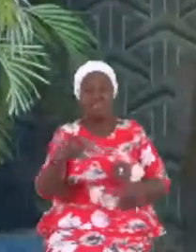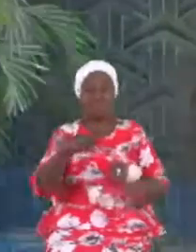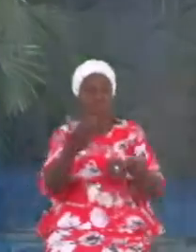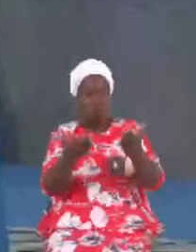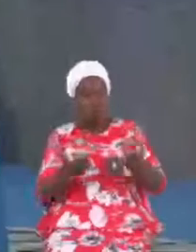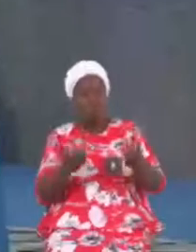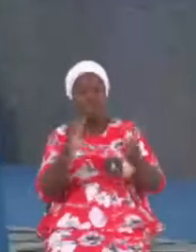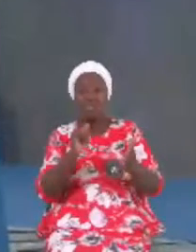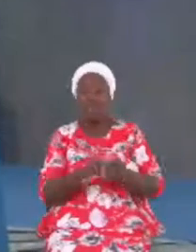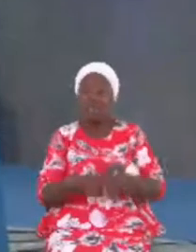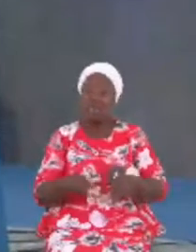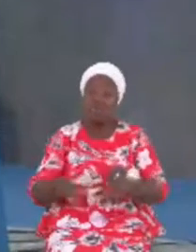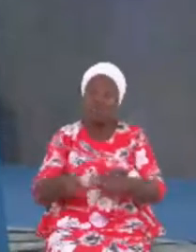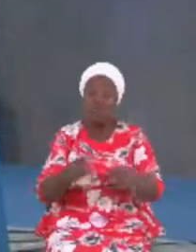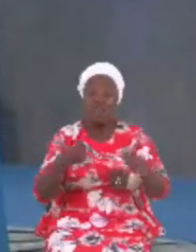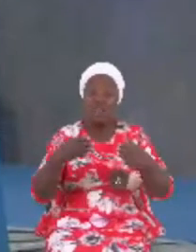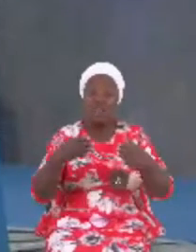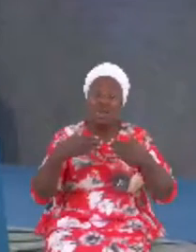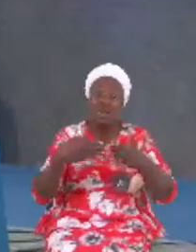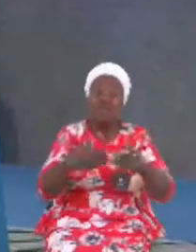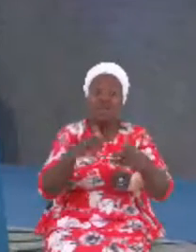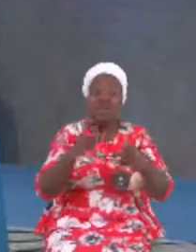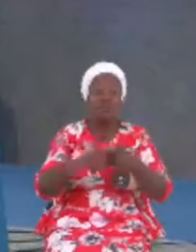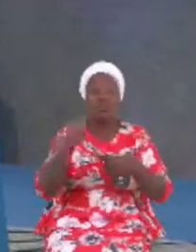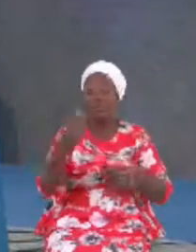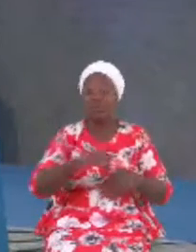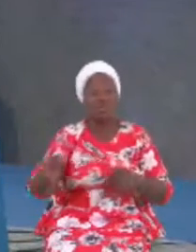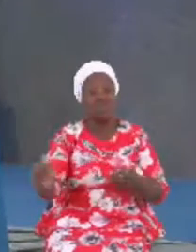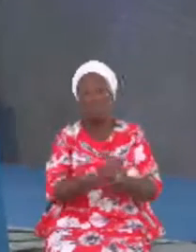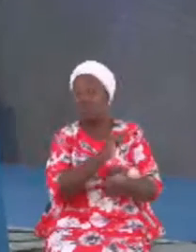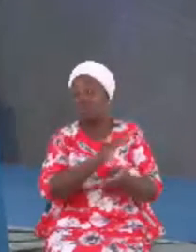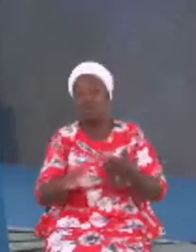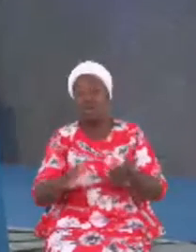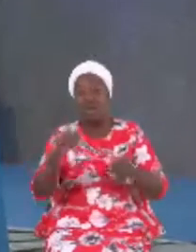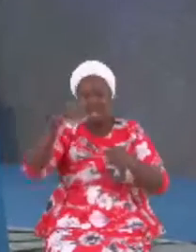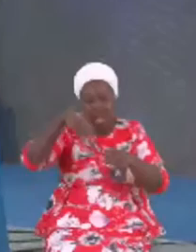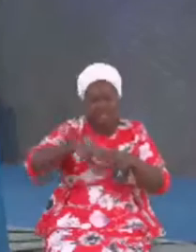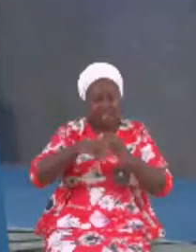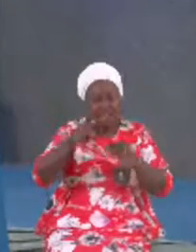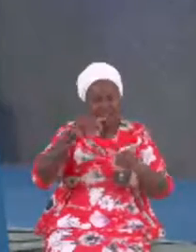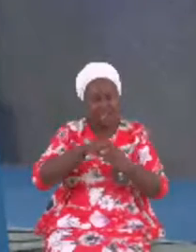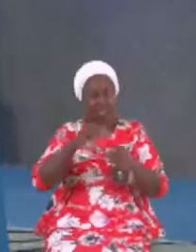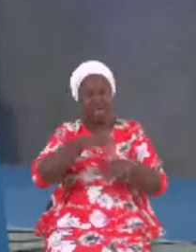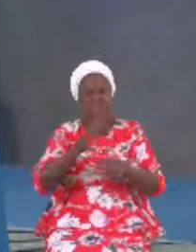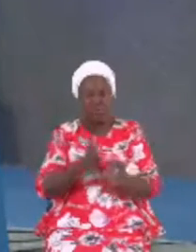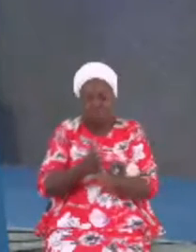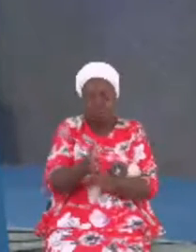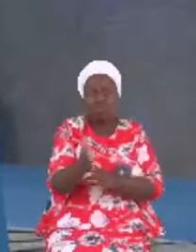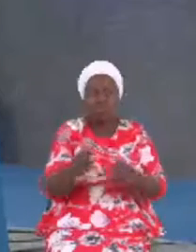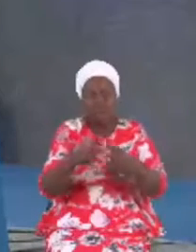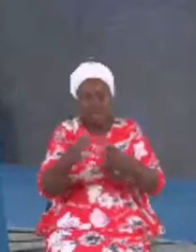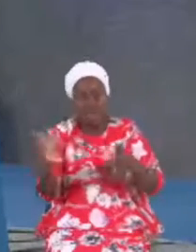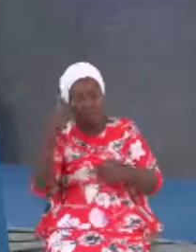Cette direction-là conduit à la perdition éternelle. Entrez par la porte étroite,